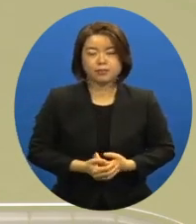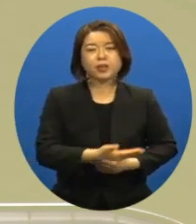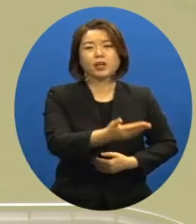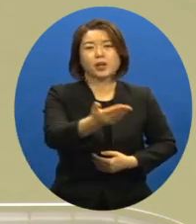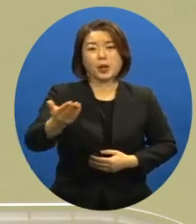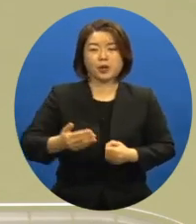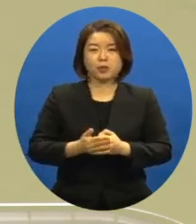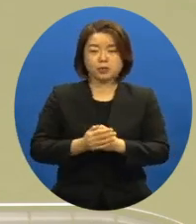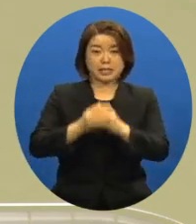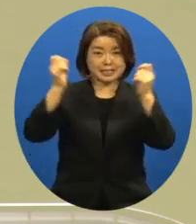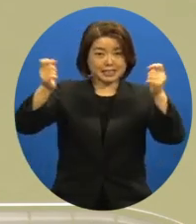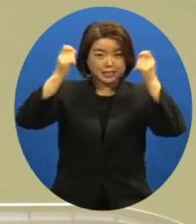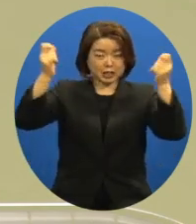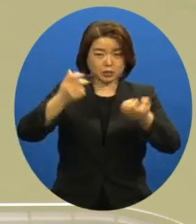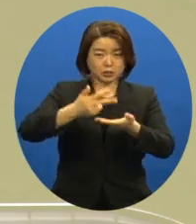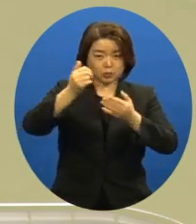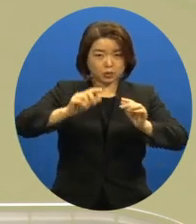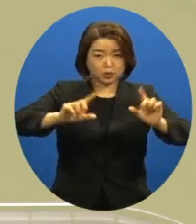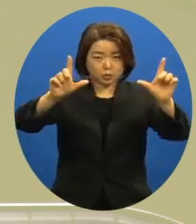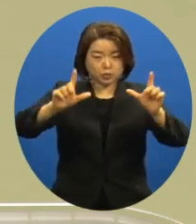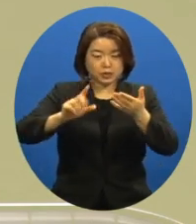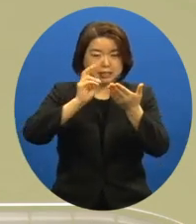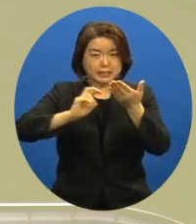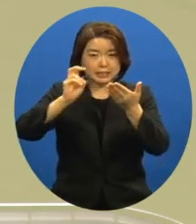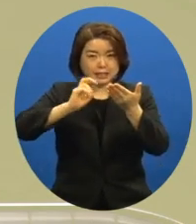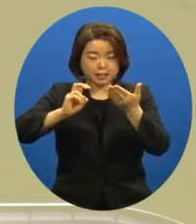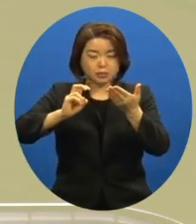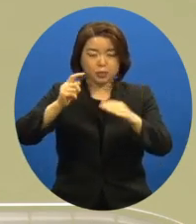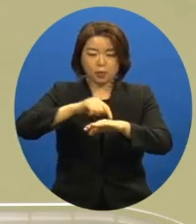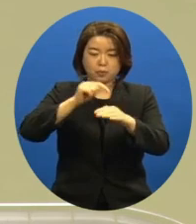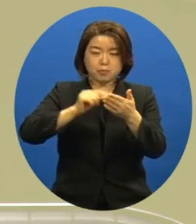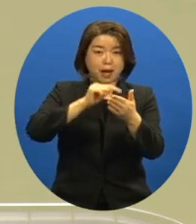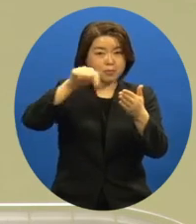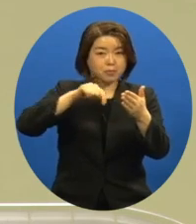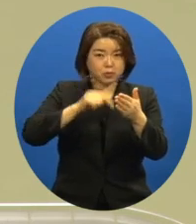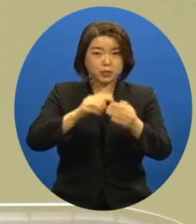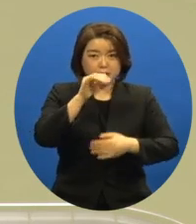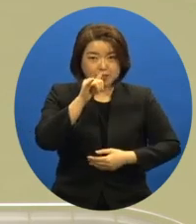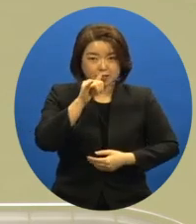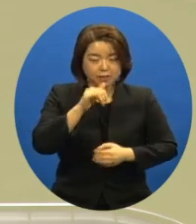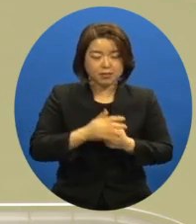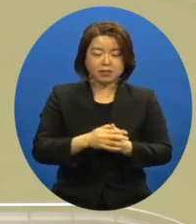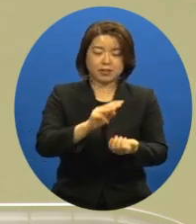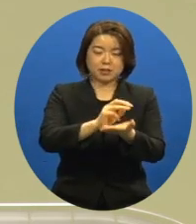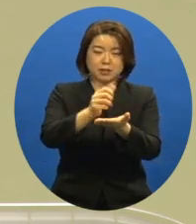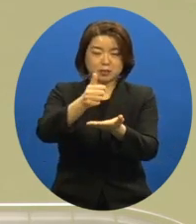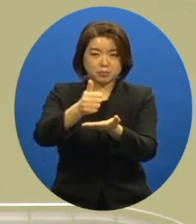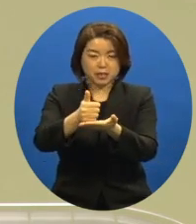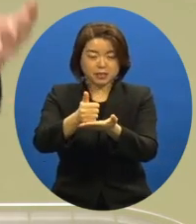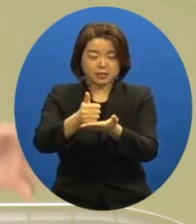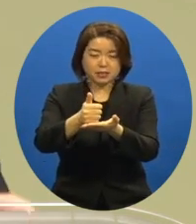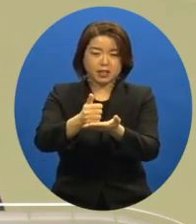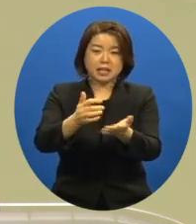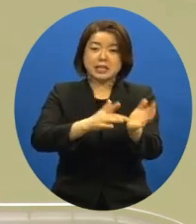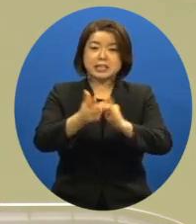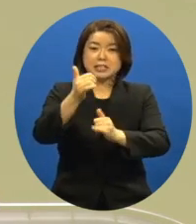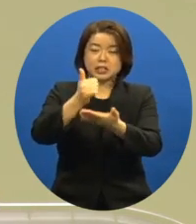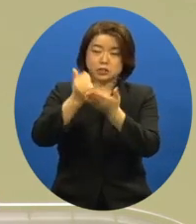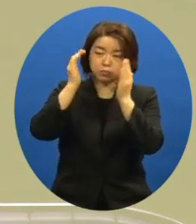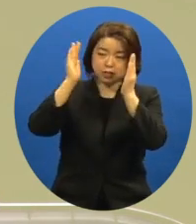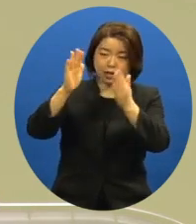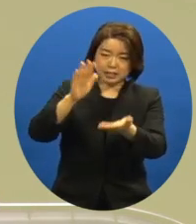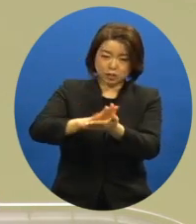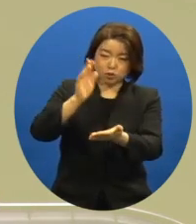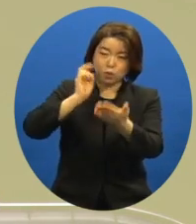여러분에게는 종려주일 찬송이 마음에 있습니까? 메시아이신 예수님을 향한 그런 뜨거운 찬송이